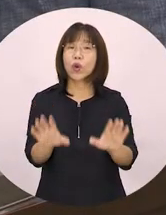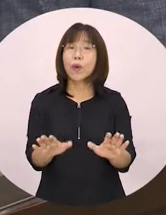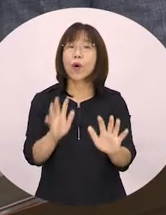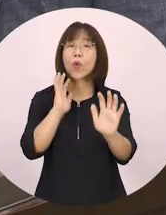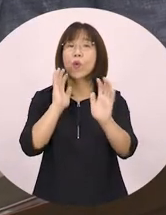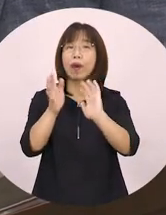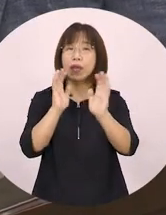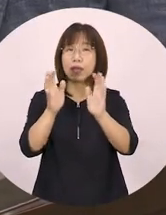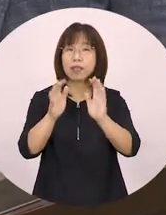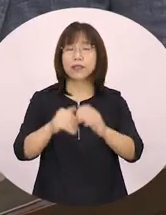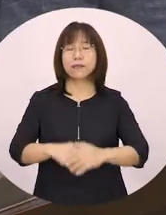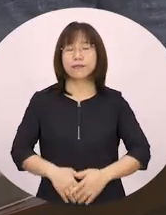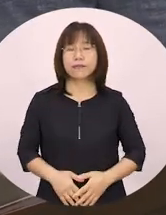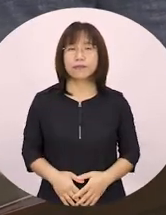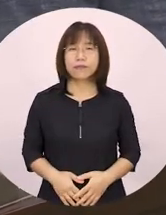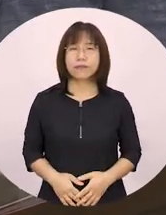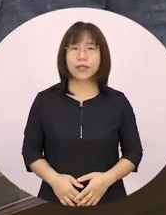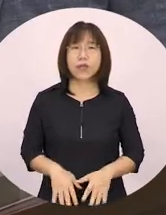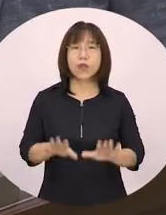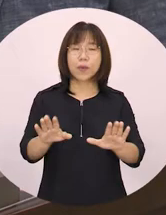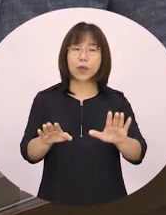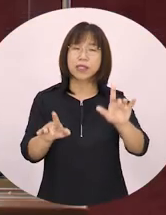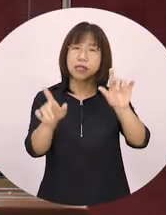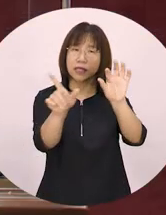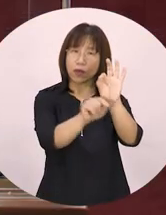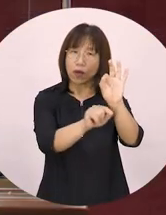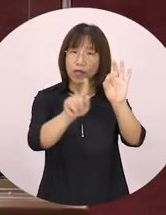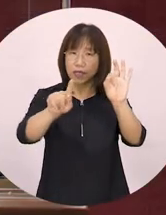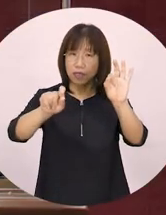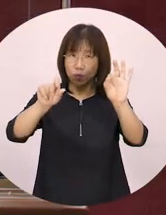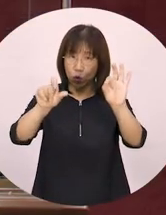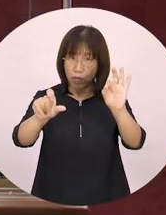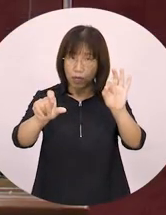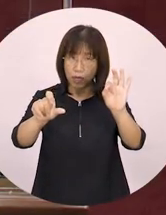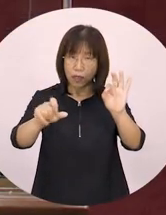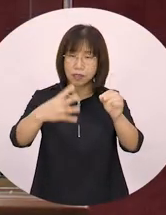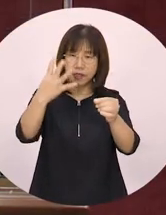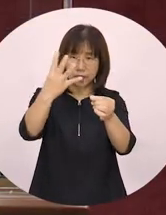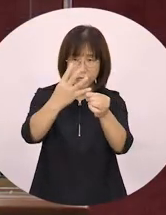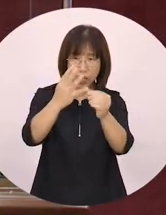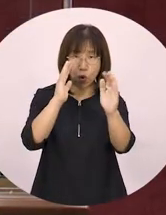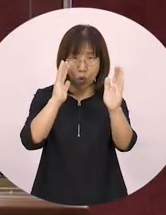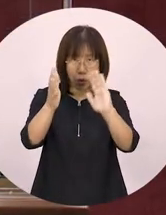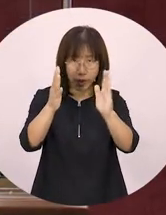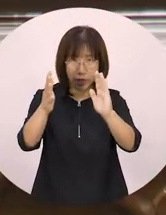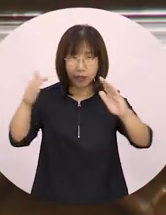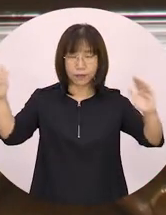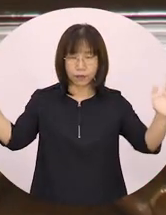한편 이번 제282회 임시회는 오는 15일 제4차